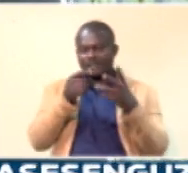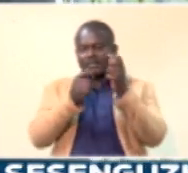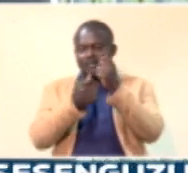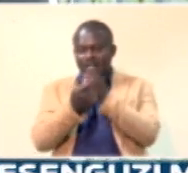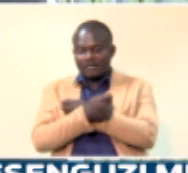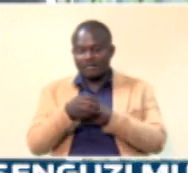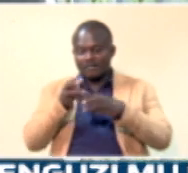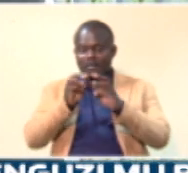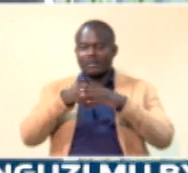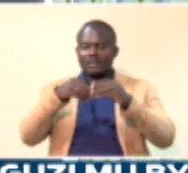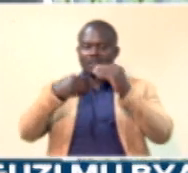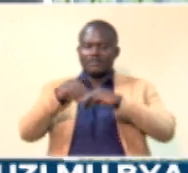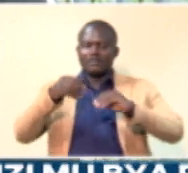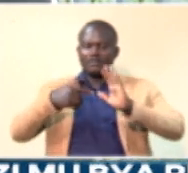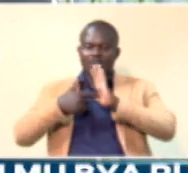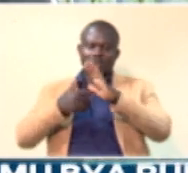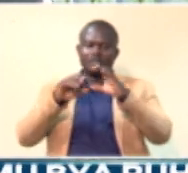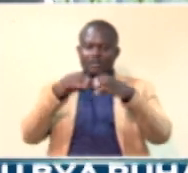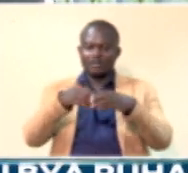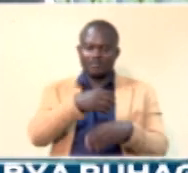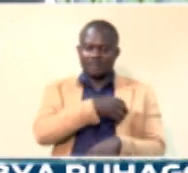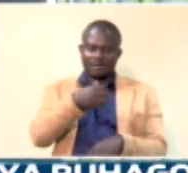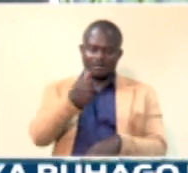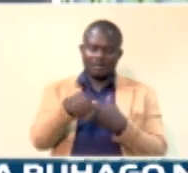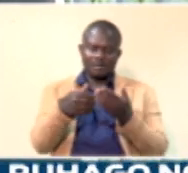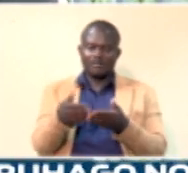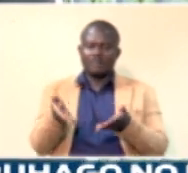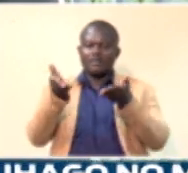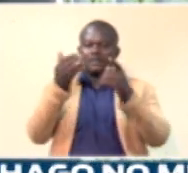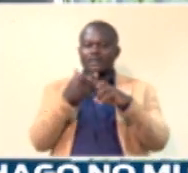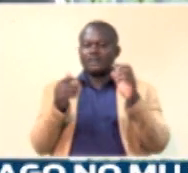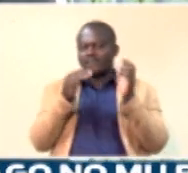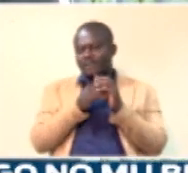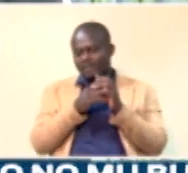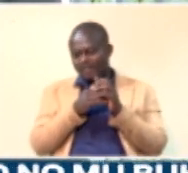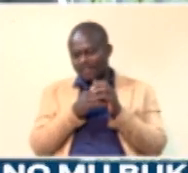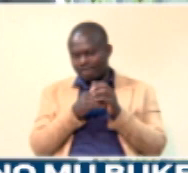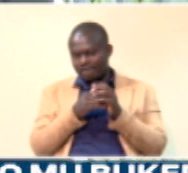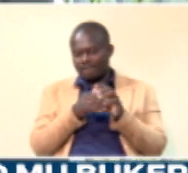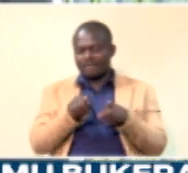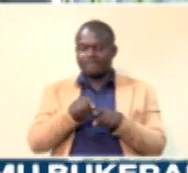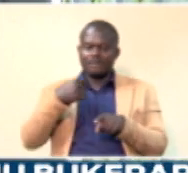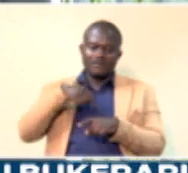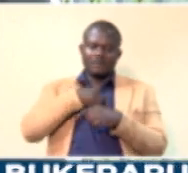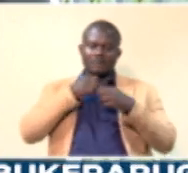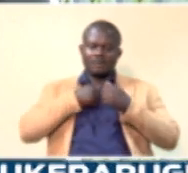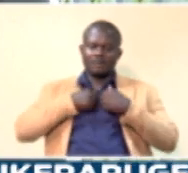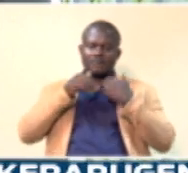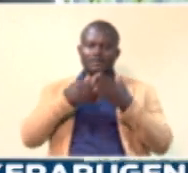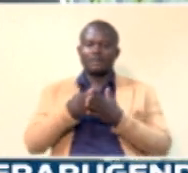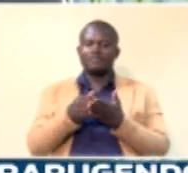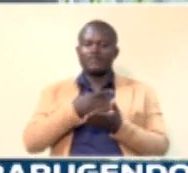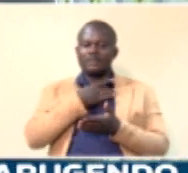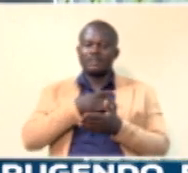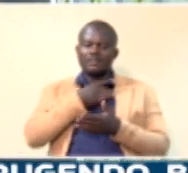rero ni uburyo bwa marketing, ikipe umutungo wagiye kuzamuka. Ariko by'umwihariko nkanjye nk'umunyarwanda w'umufana wa Paris